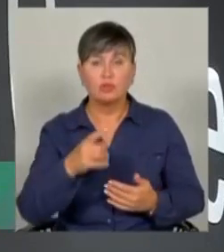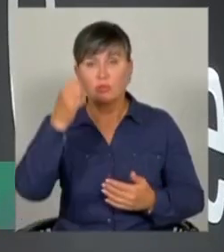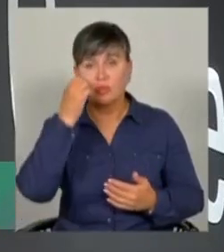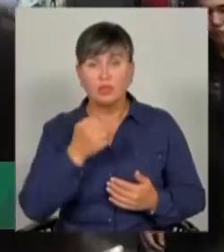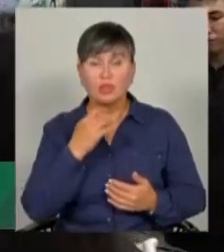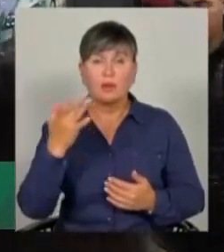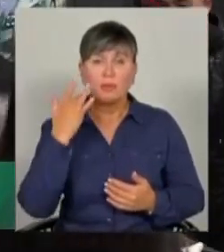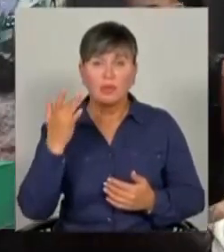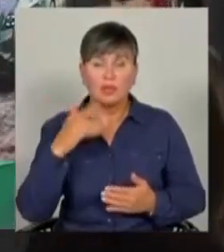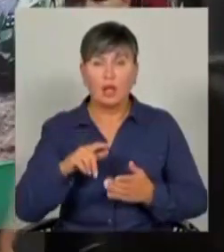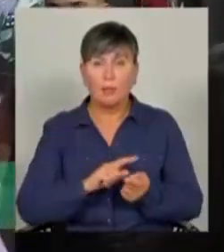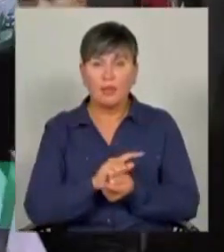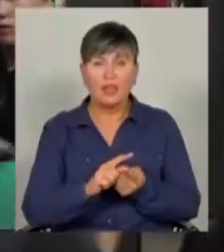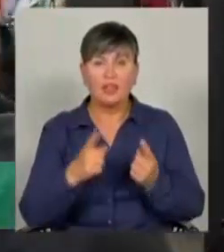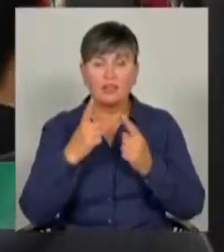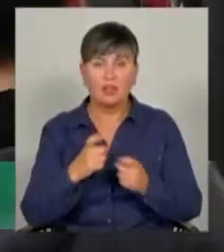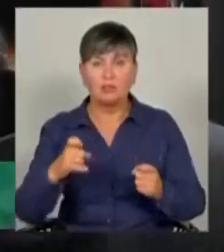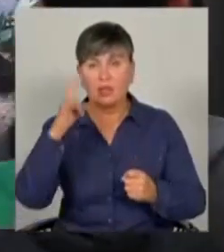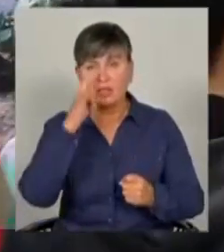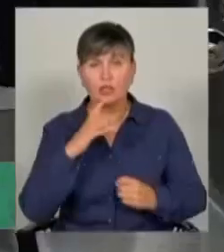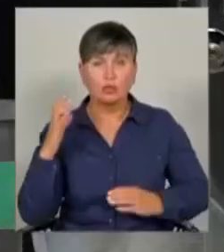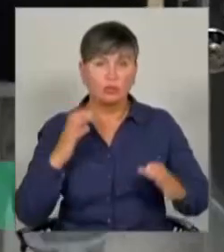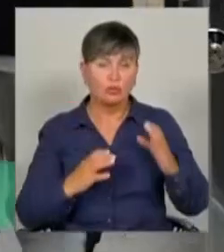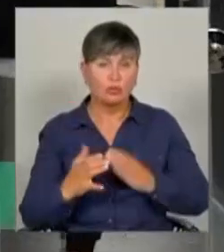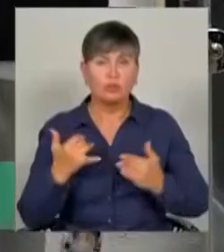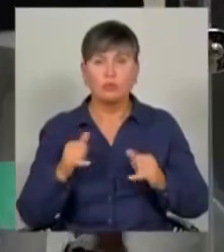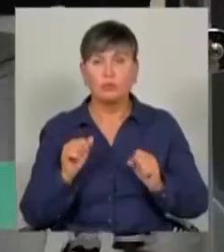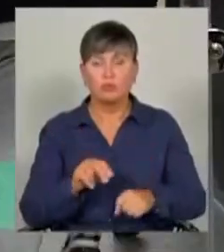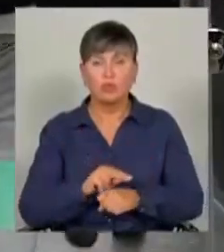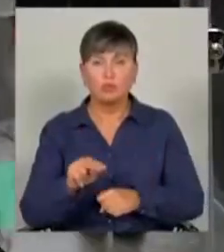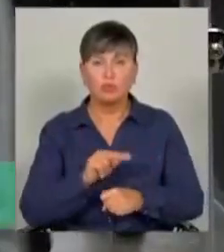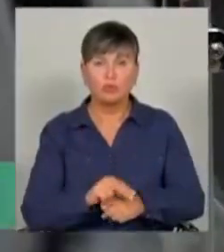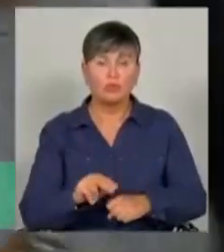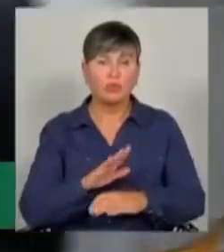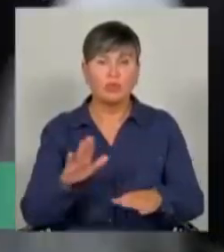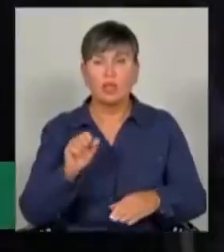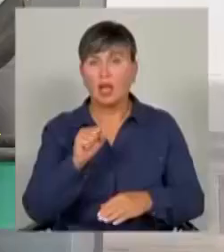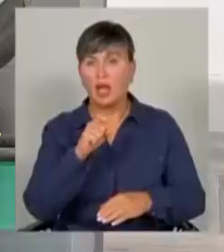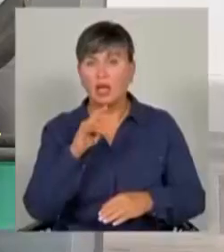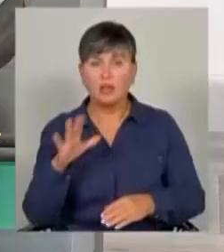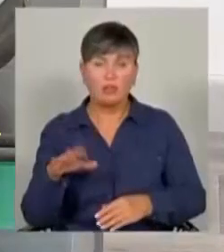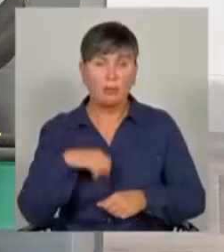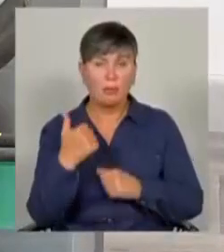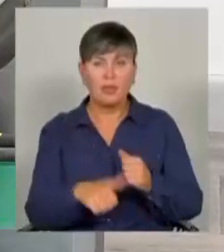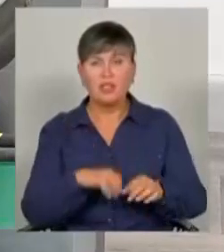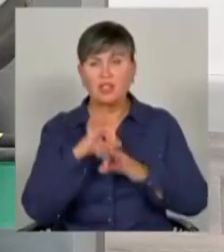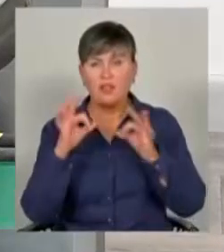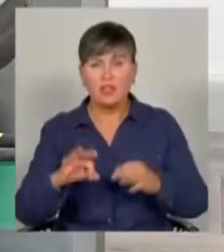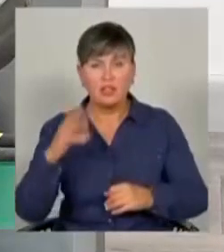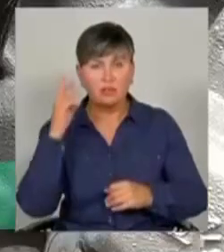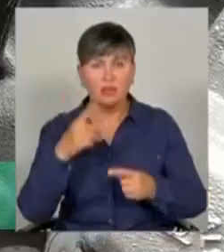благодаря постоянному обновлению информации казахстанские студенты теперь будут обучаться не на архивных материалах, а на самых свежих и